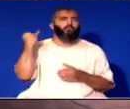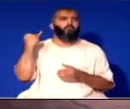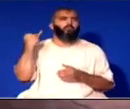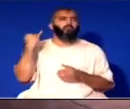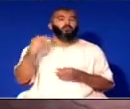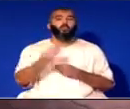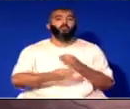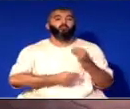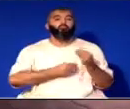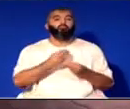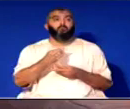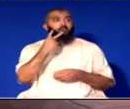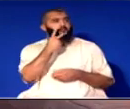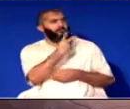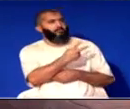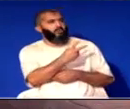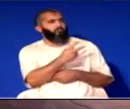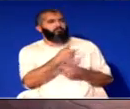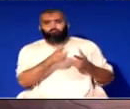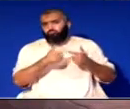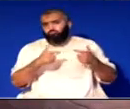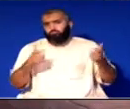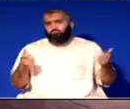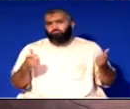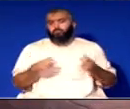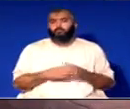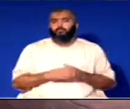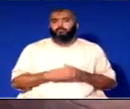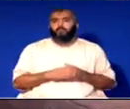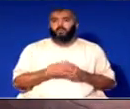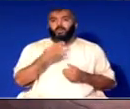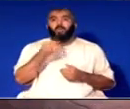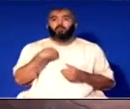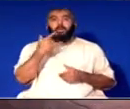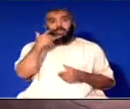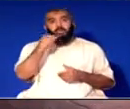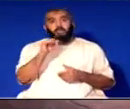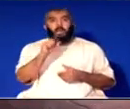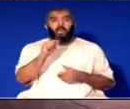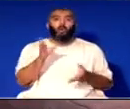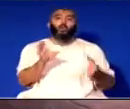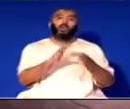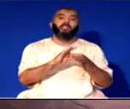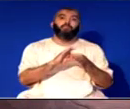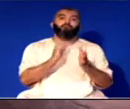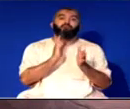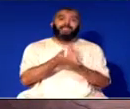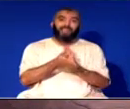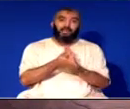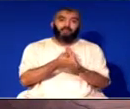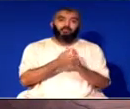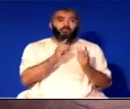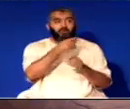من بهذا قول أو فعل إلى آخره، ورأى أن له علاقة مباشرة به، فإن تدخل